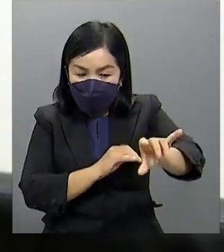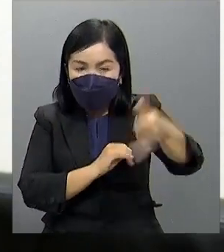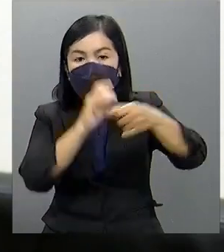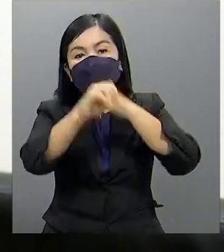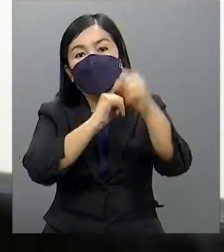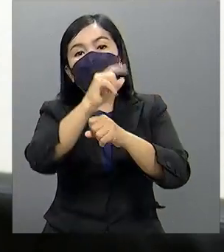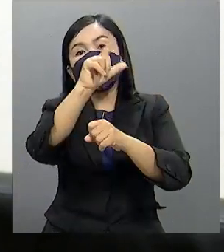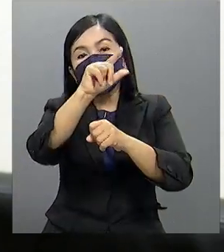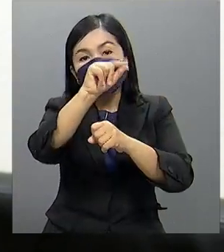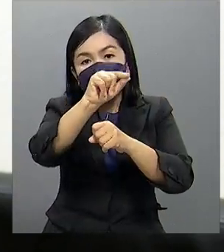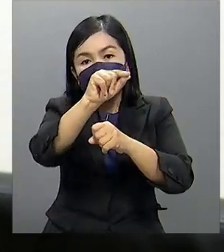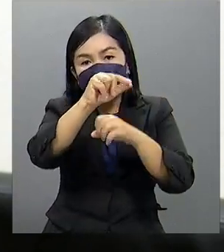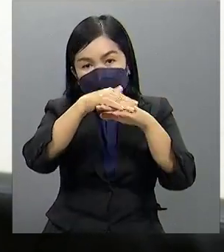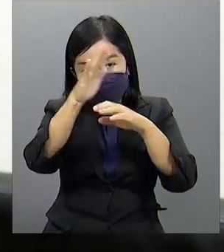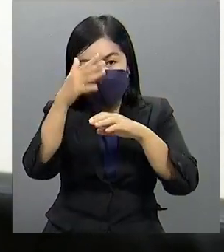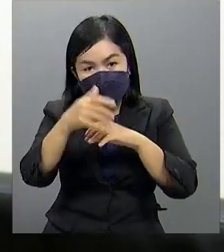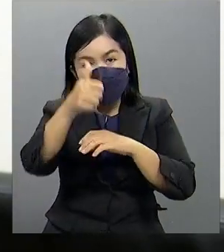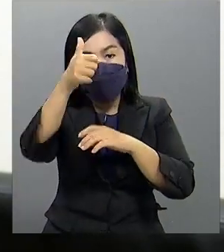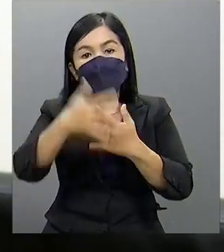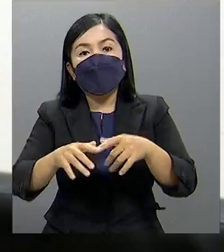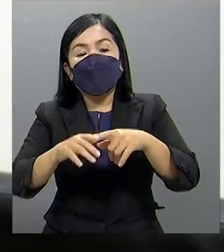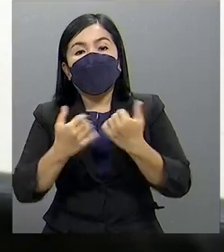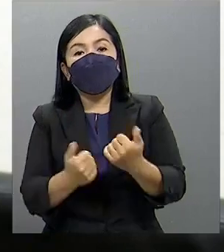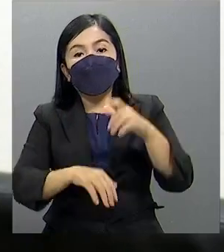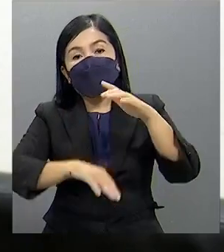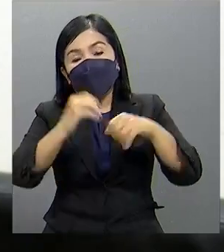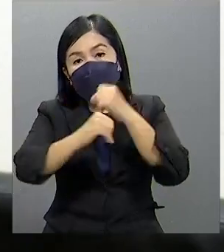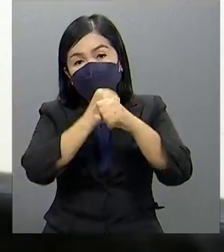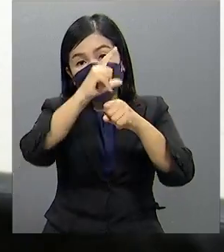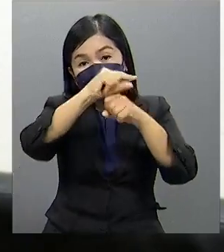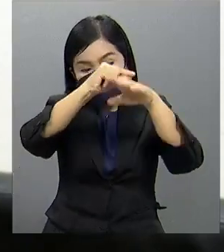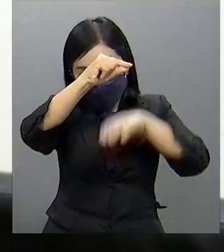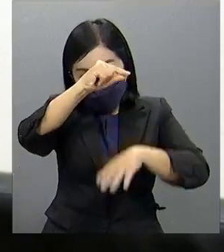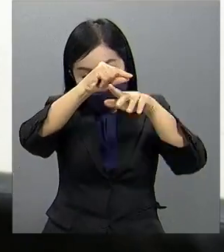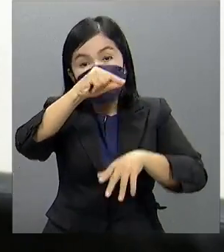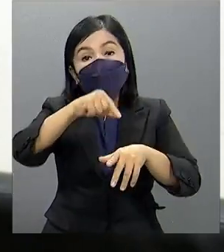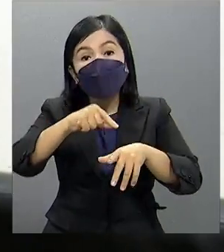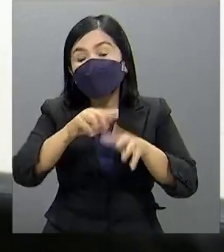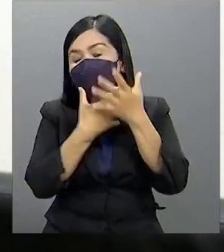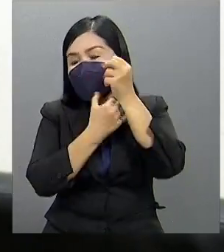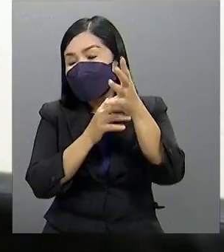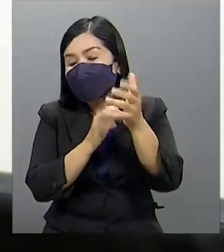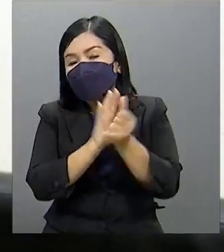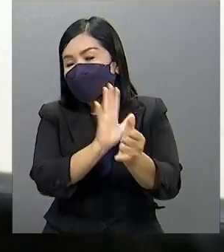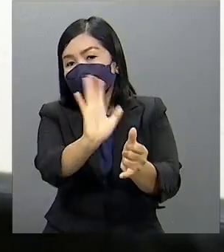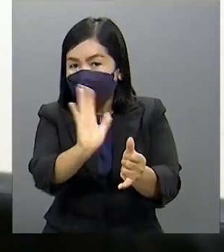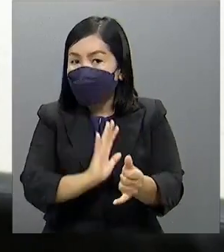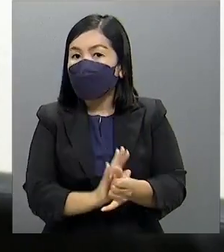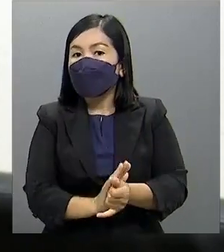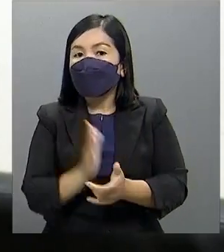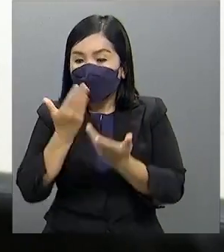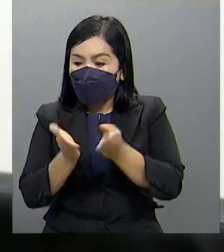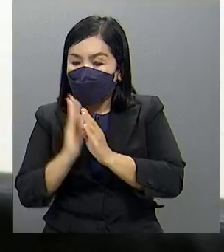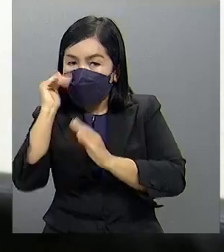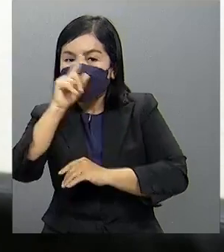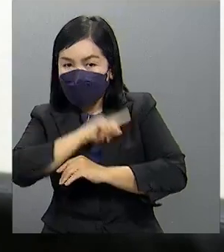ายุ20นะครับเพราะฉะนั้นระหว่างนั้นเนี่ยคุณจะปัดความรับผิดชอบใดๆเนี่ยไม่ได้เลยนะครับเพราะถ้าคุณปัดความรับผิดชอบนะครับกฎหมายก็อา